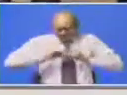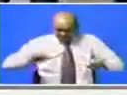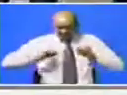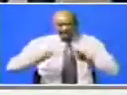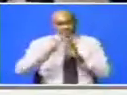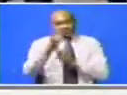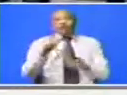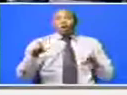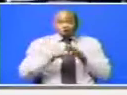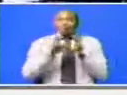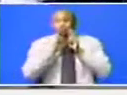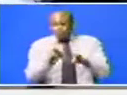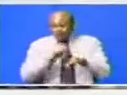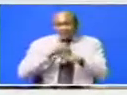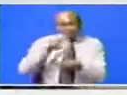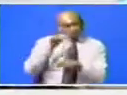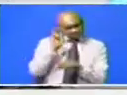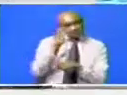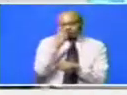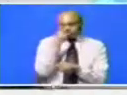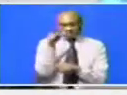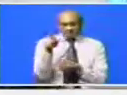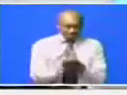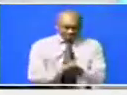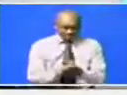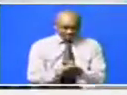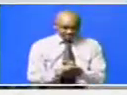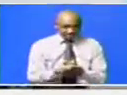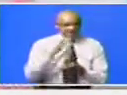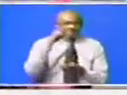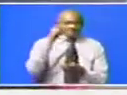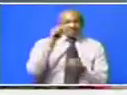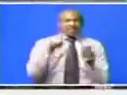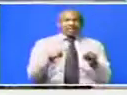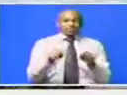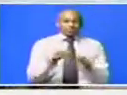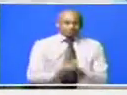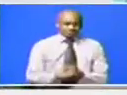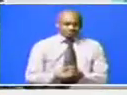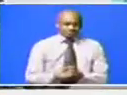na kuripoti kisa chochote wanachokishuku. Willy Lusige, KTN Leo.